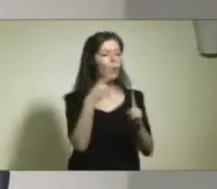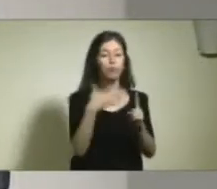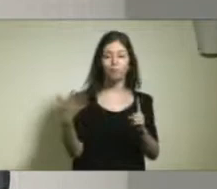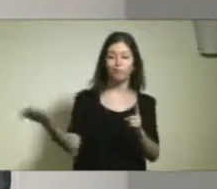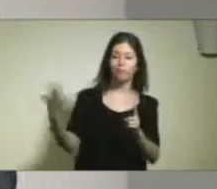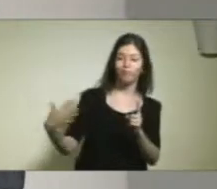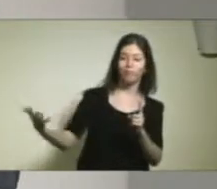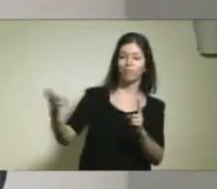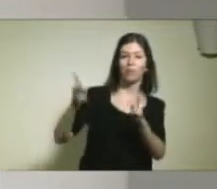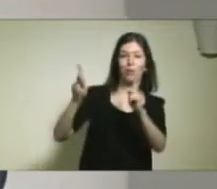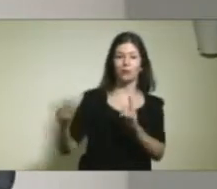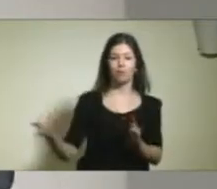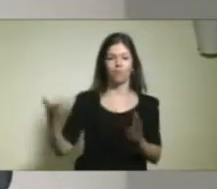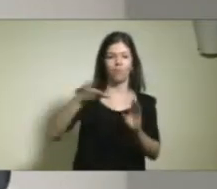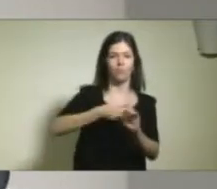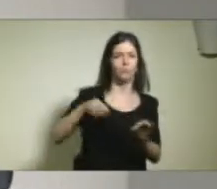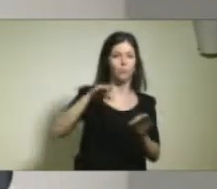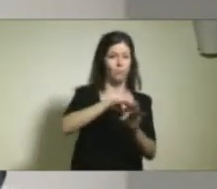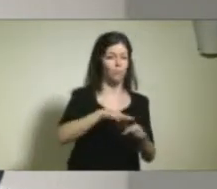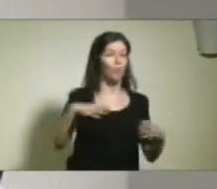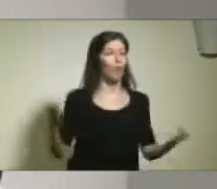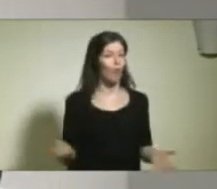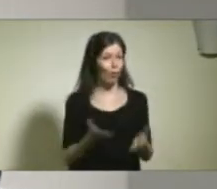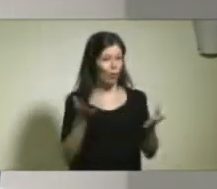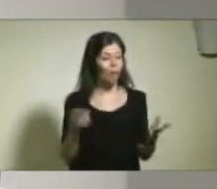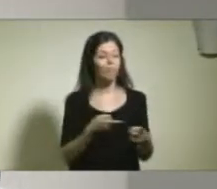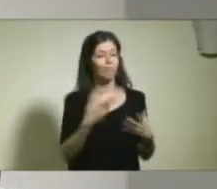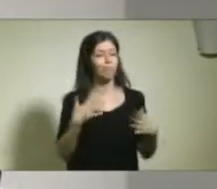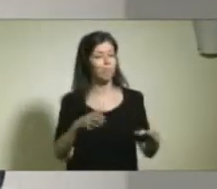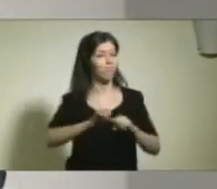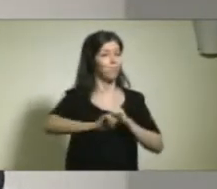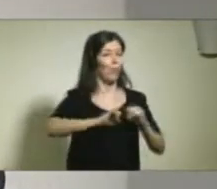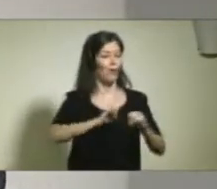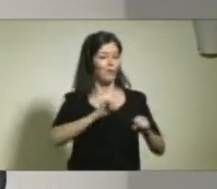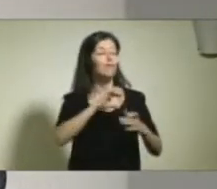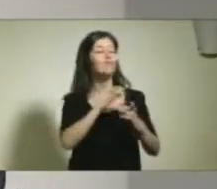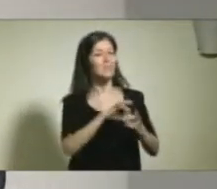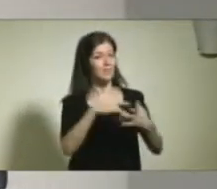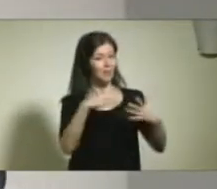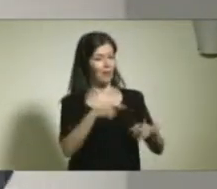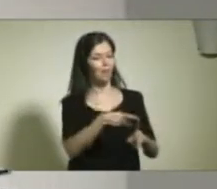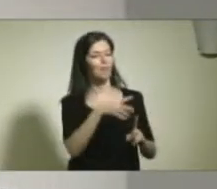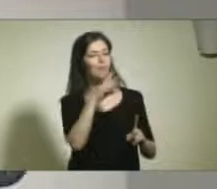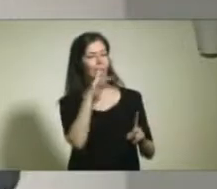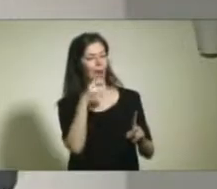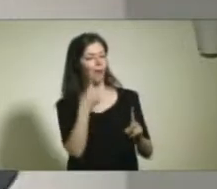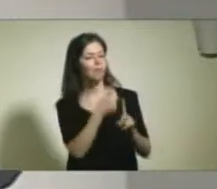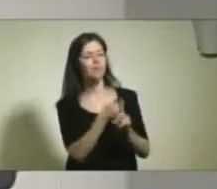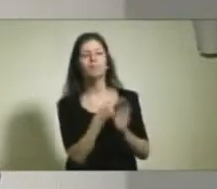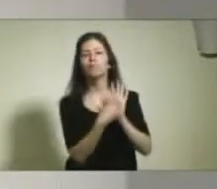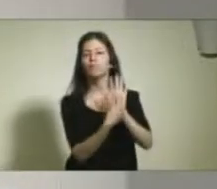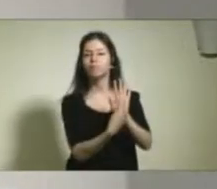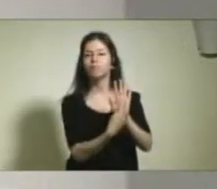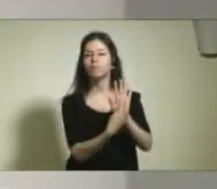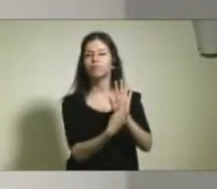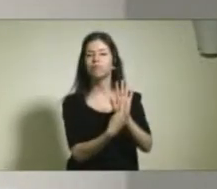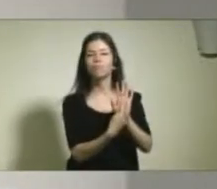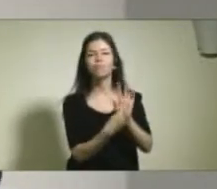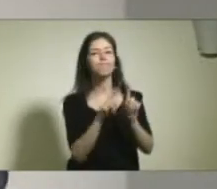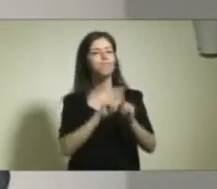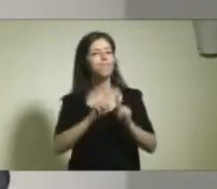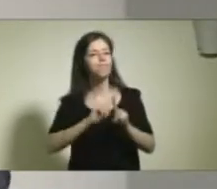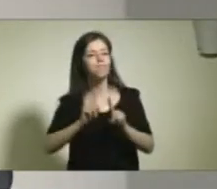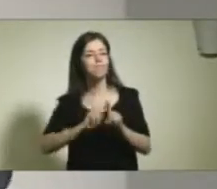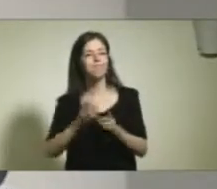participer. Donc, ils sont très actifs au niveau syndical et elle va nous parler de d'autres